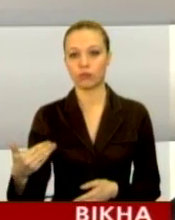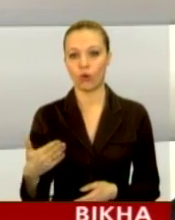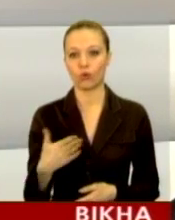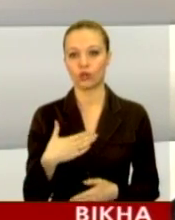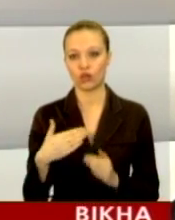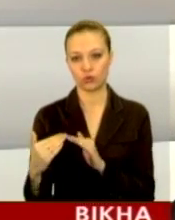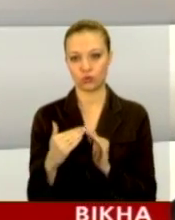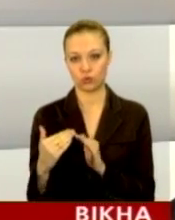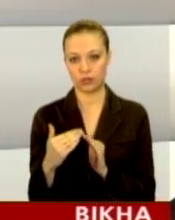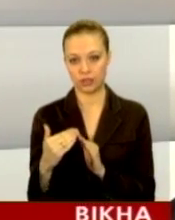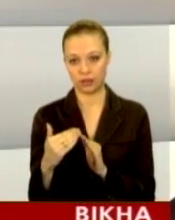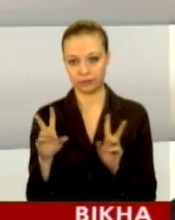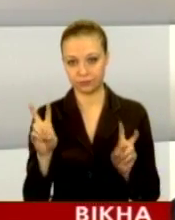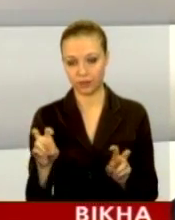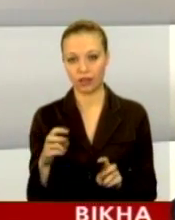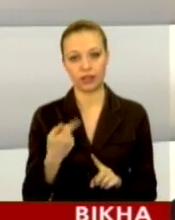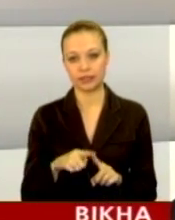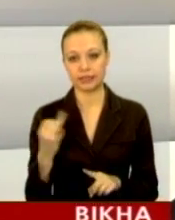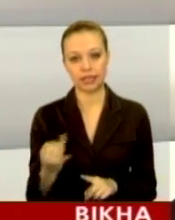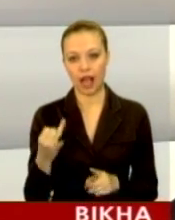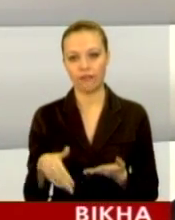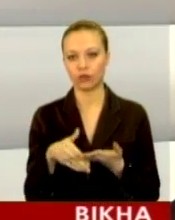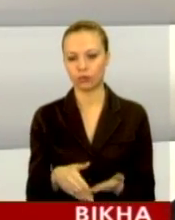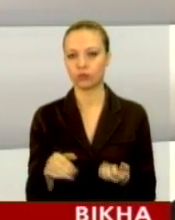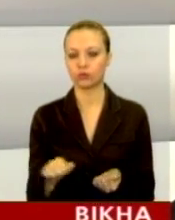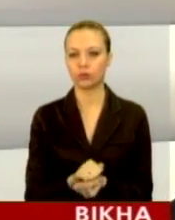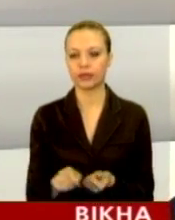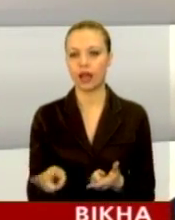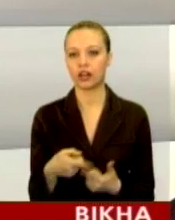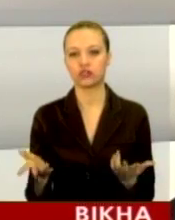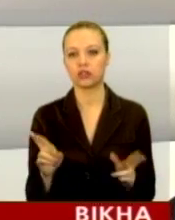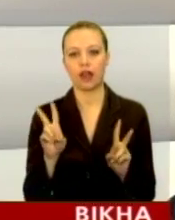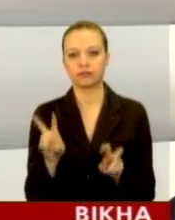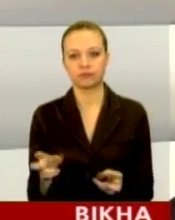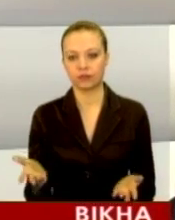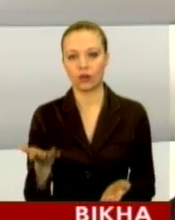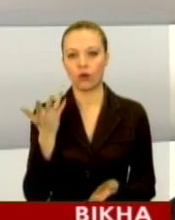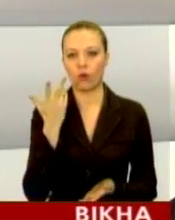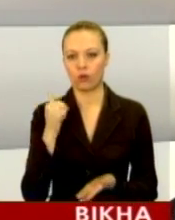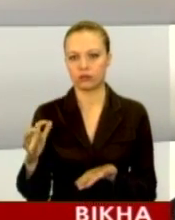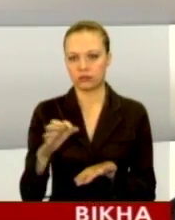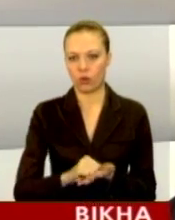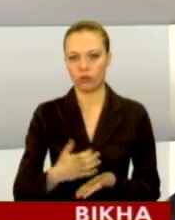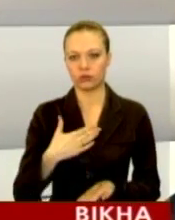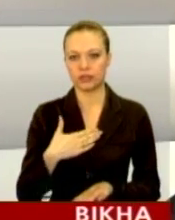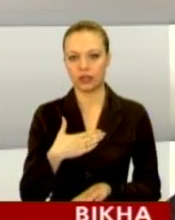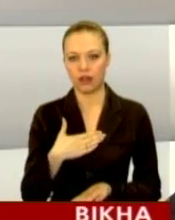нашого сусіда, це цікава допомога, гуманітарна чи ще яка, коли захоплюються